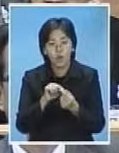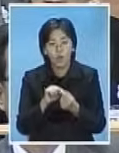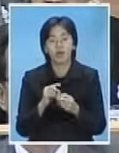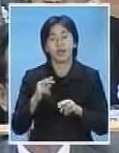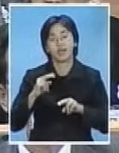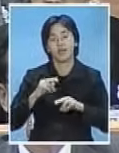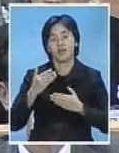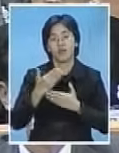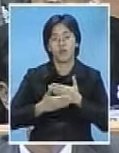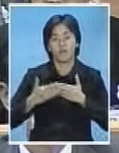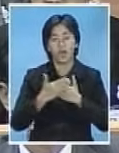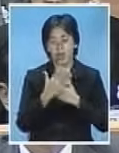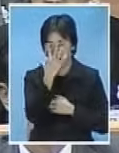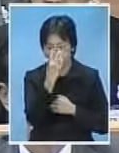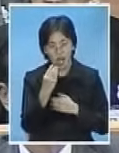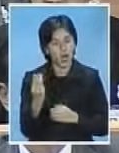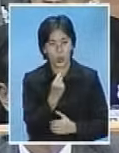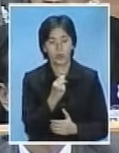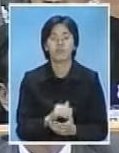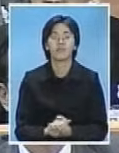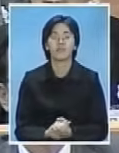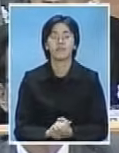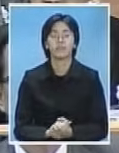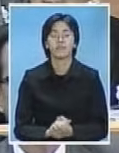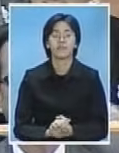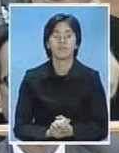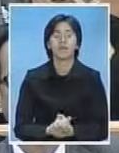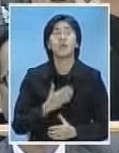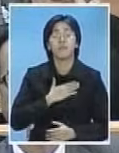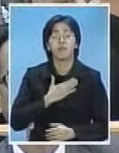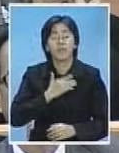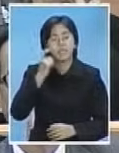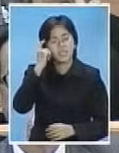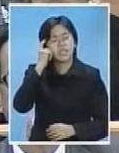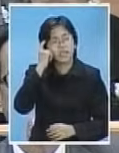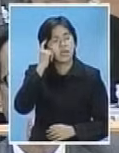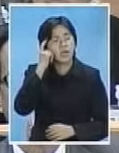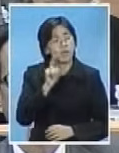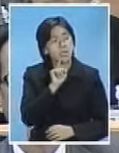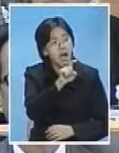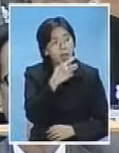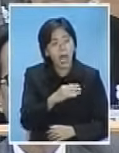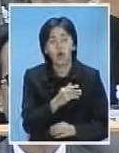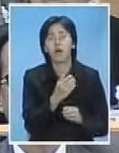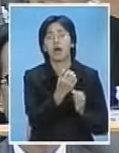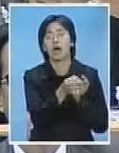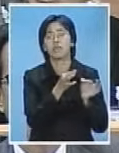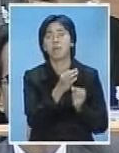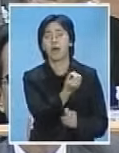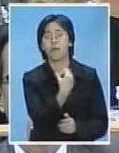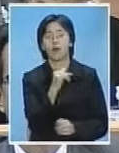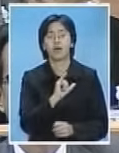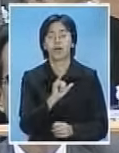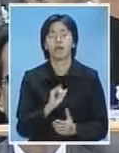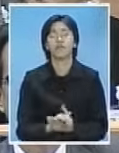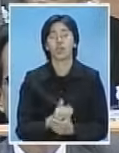ไฟความเร็วสูงซึ่งได้มีการสอบถามเรื่องนี้แต่ว่าผู้เกี่ยวข้องยังไม่ได้ตอบเลยที่ผ